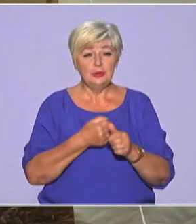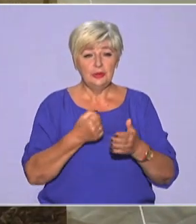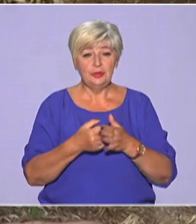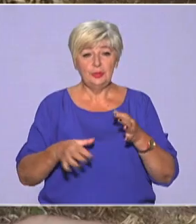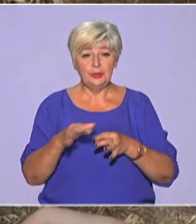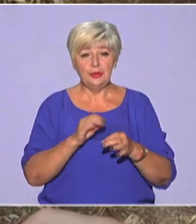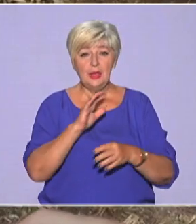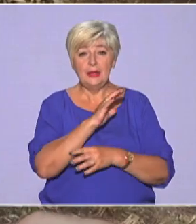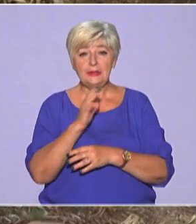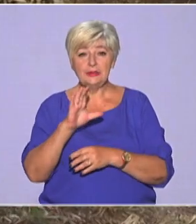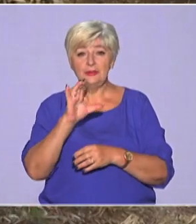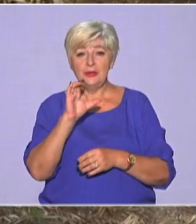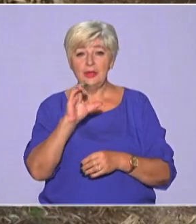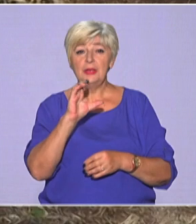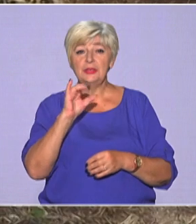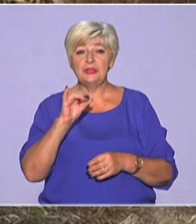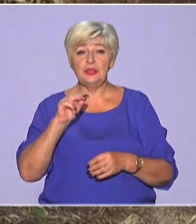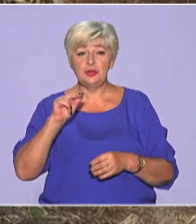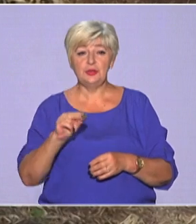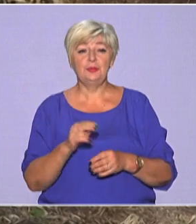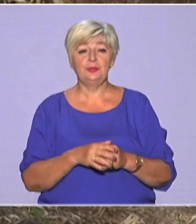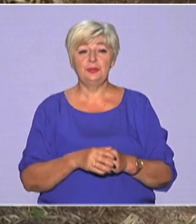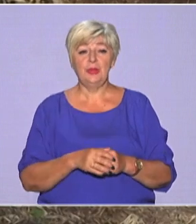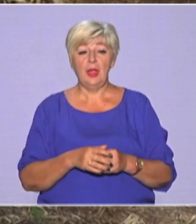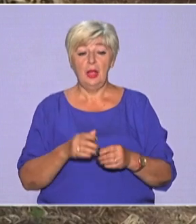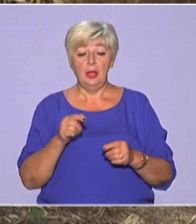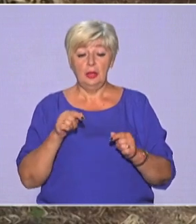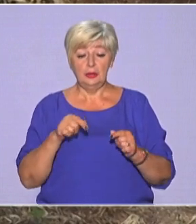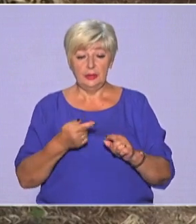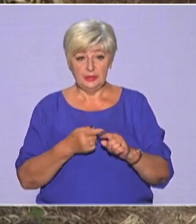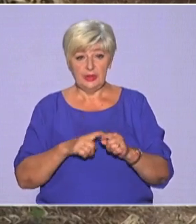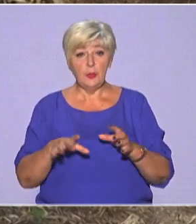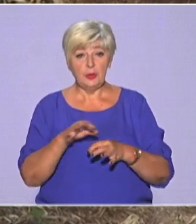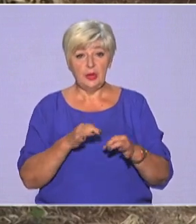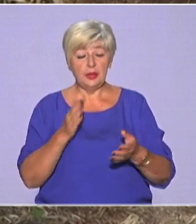«Лісова Січ». Наразі ми працюємо над проєктом «Лісова Січ». Він має на меті